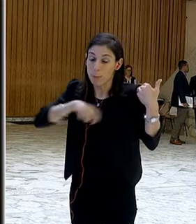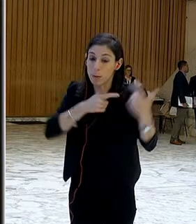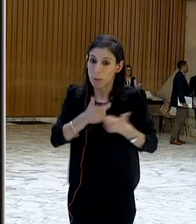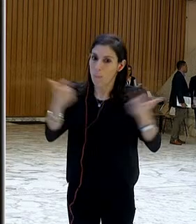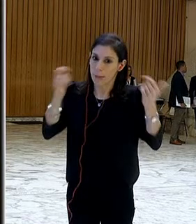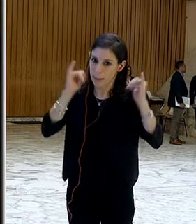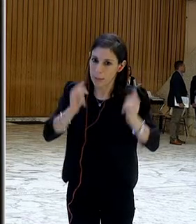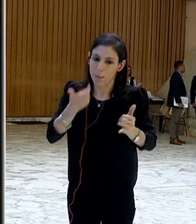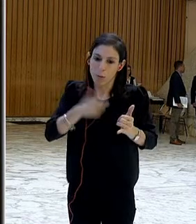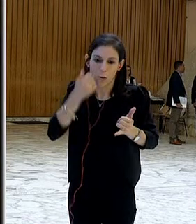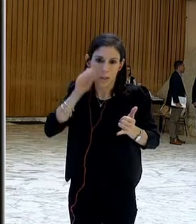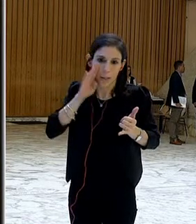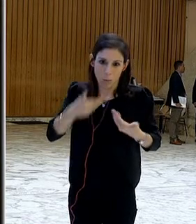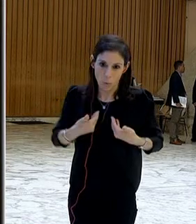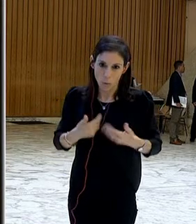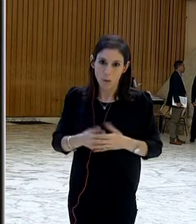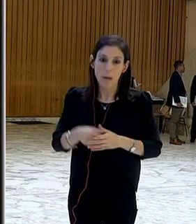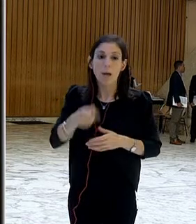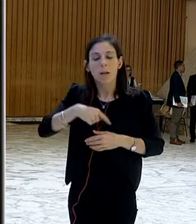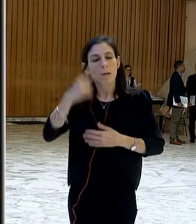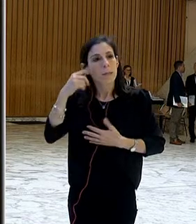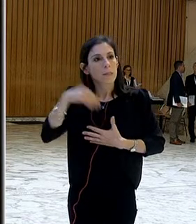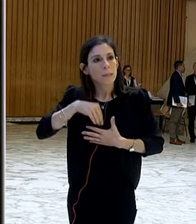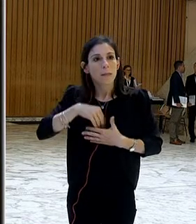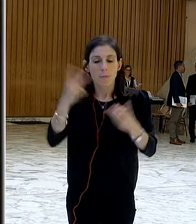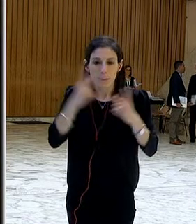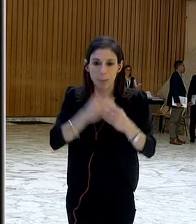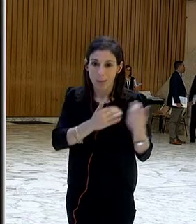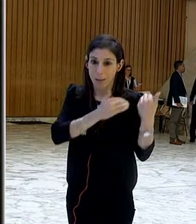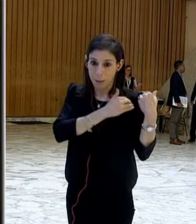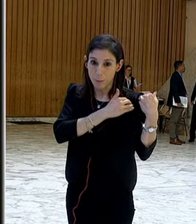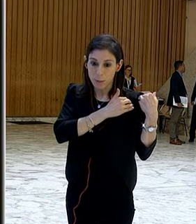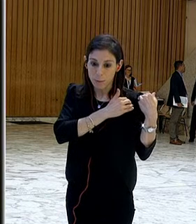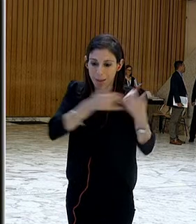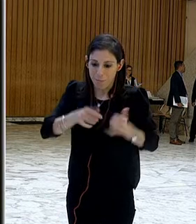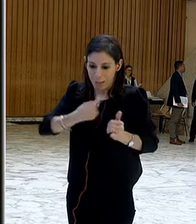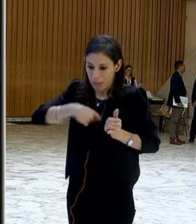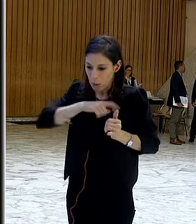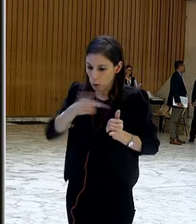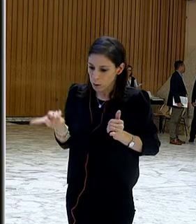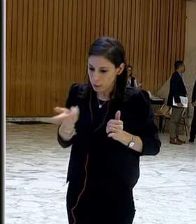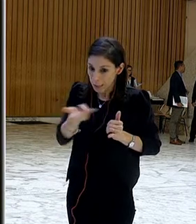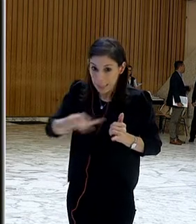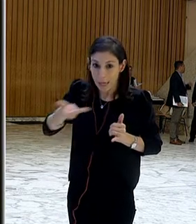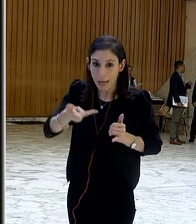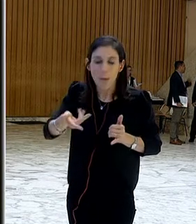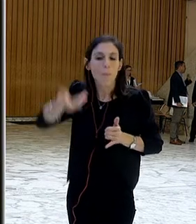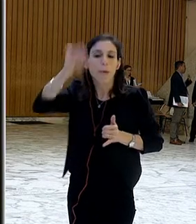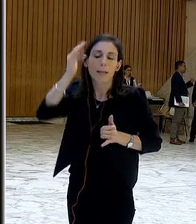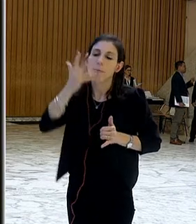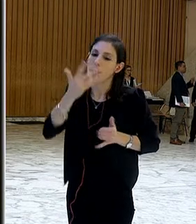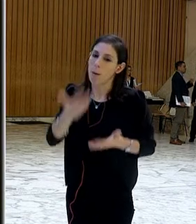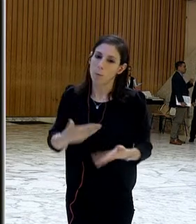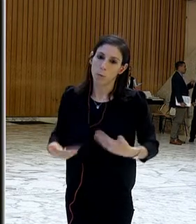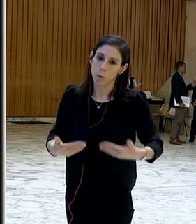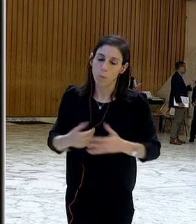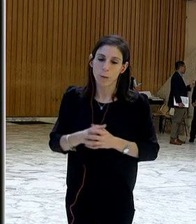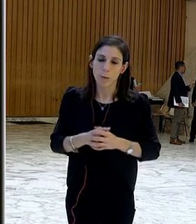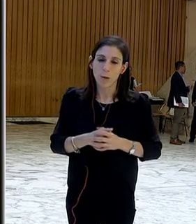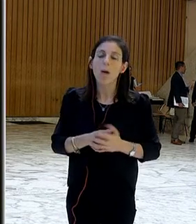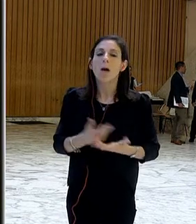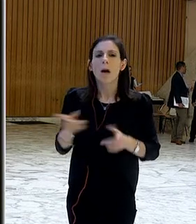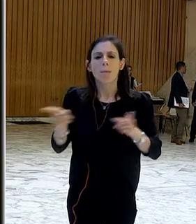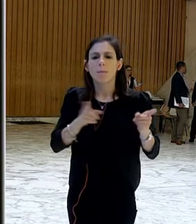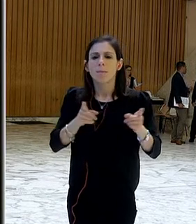Nous sentions la responsabilité de les faire baptiser le plus vite. À un certain moment, nous avons senti